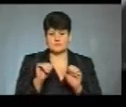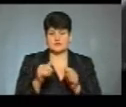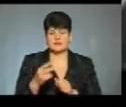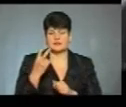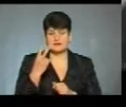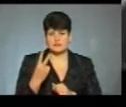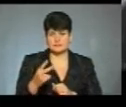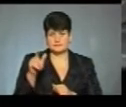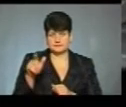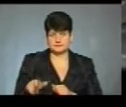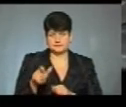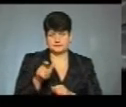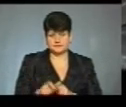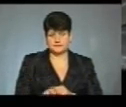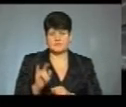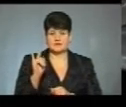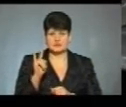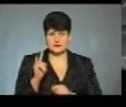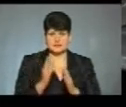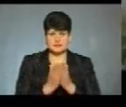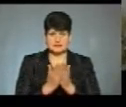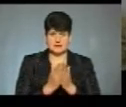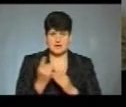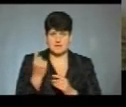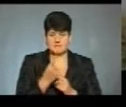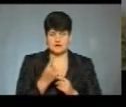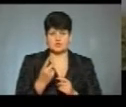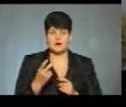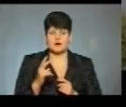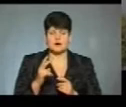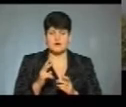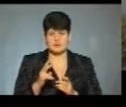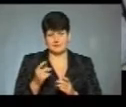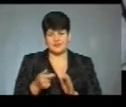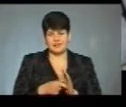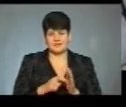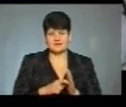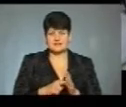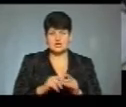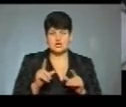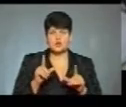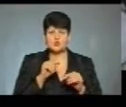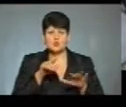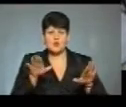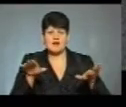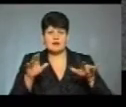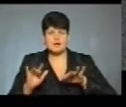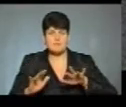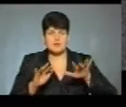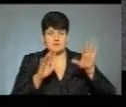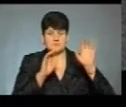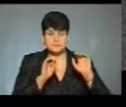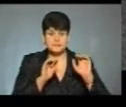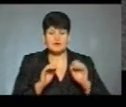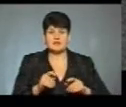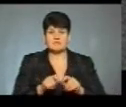бронзові фігури – учень з книжкою у руках та першокласниця з абеткою. Над аркою – журавлі, які підіймаються у небо. На